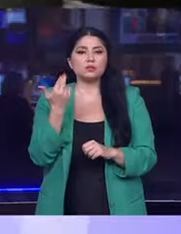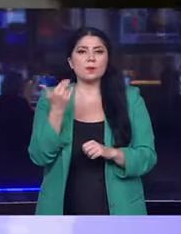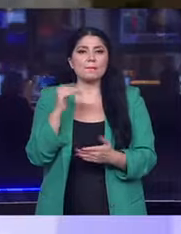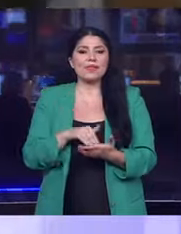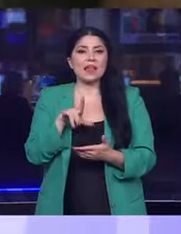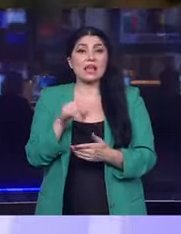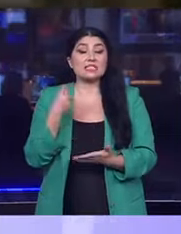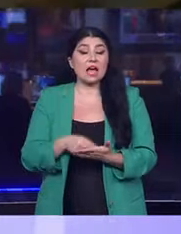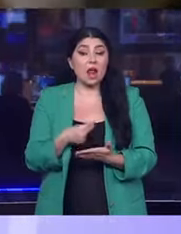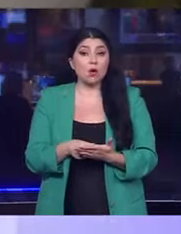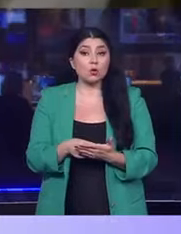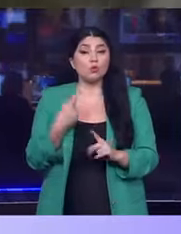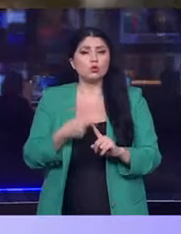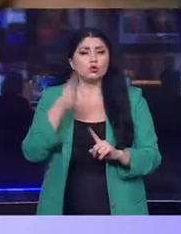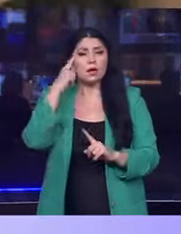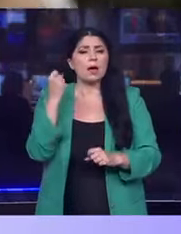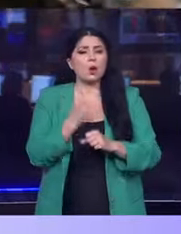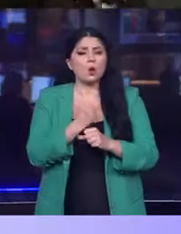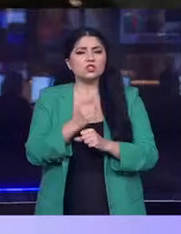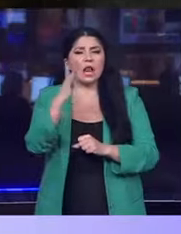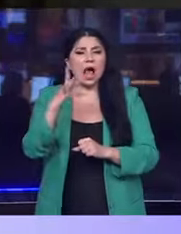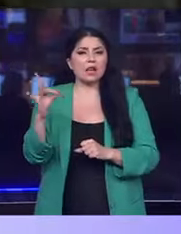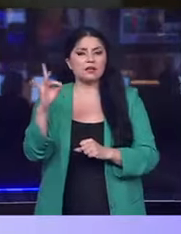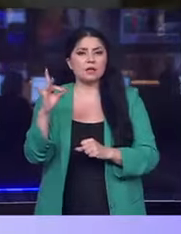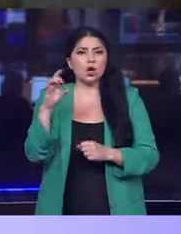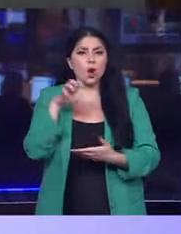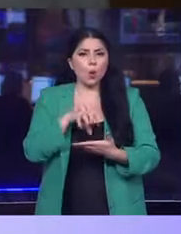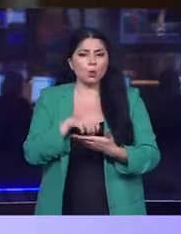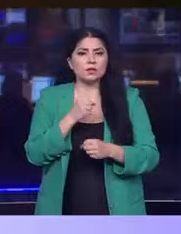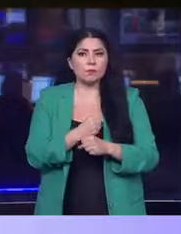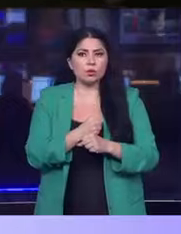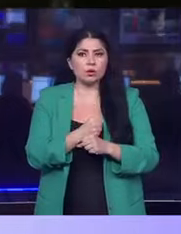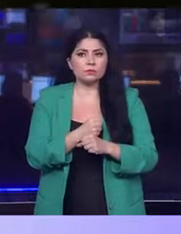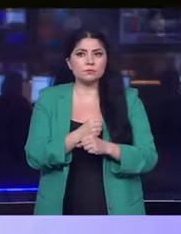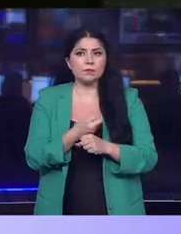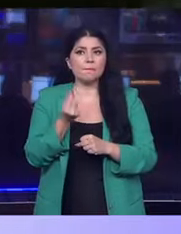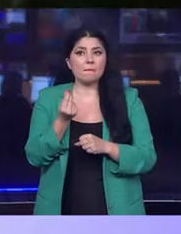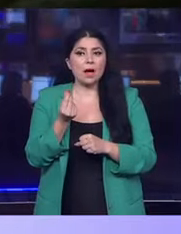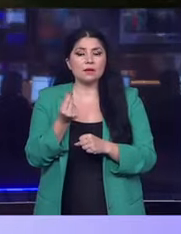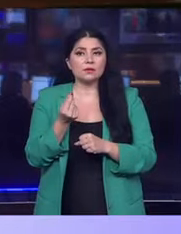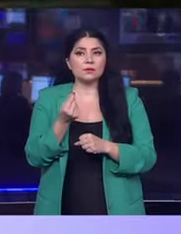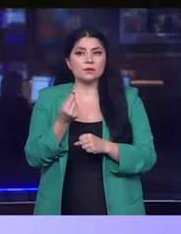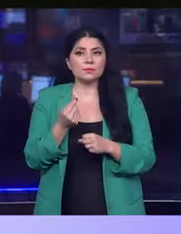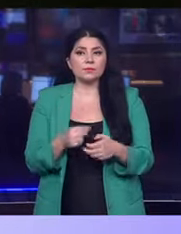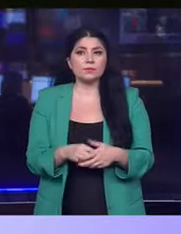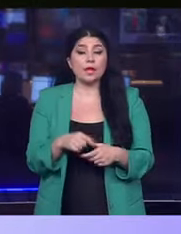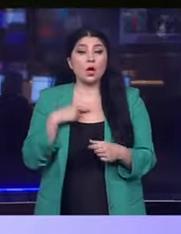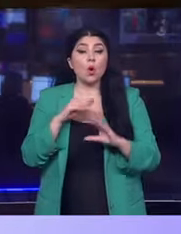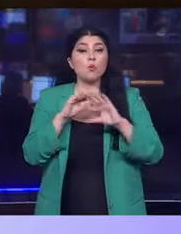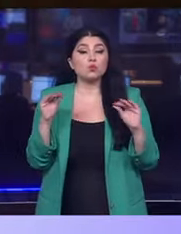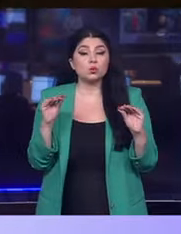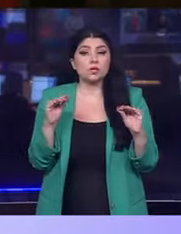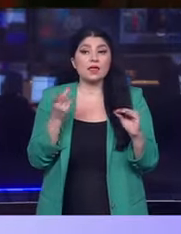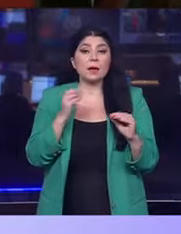15.000 de lei salariu și știm că mai activa și în alte părți, își desfășura activitatea acolo, deci banii erau cu atât mai mulți, însă se